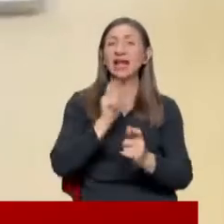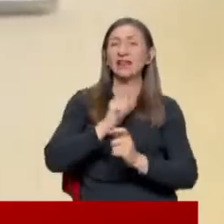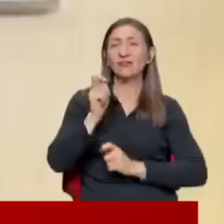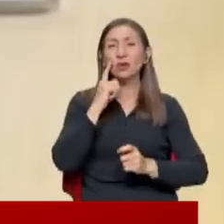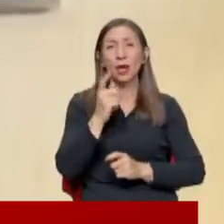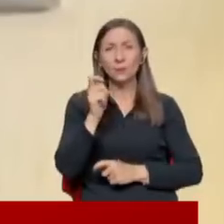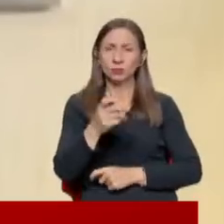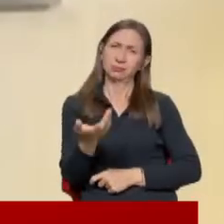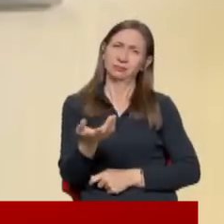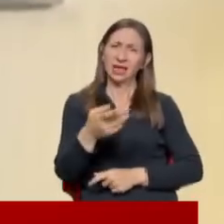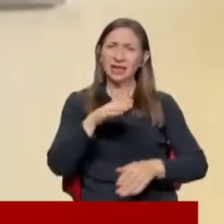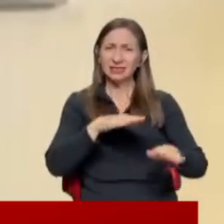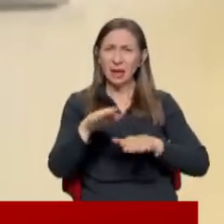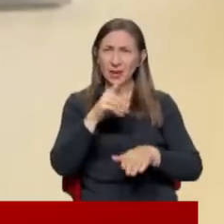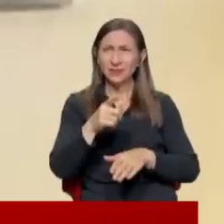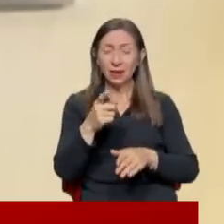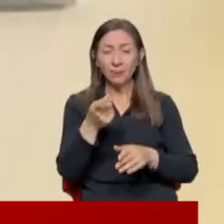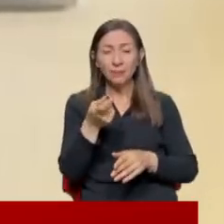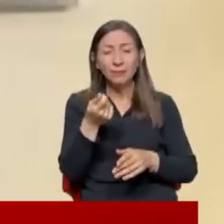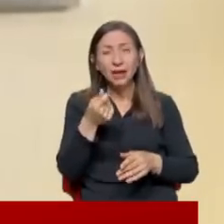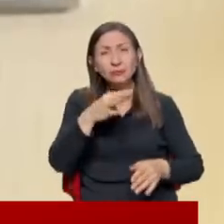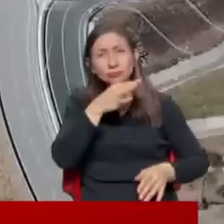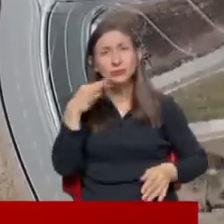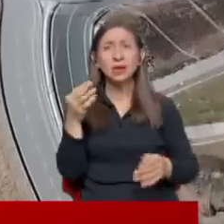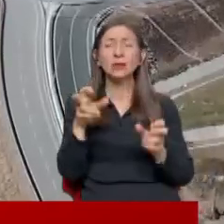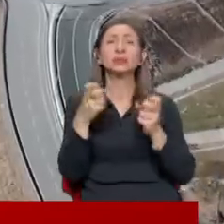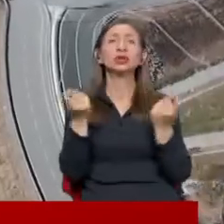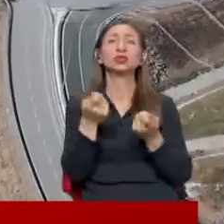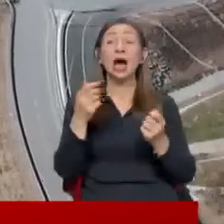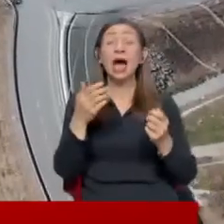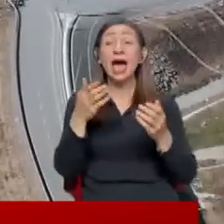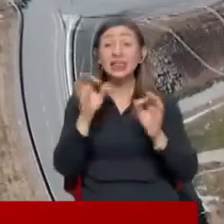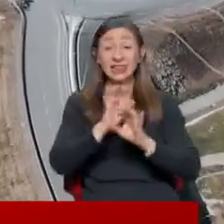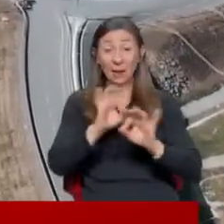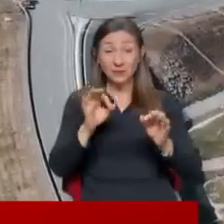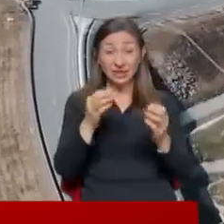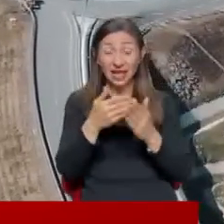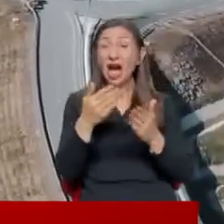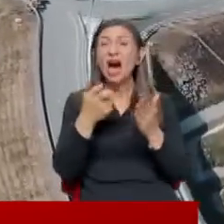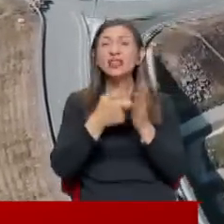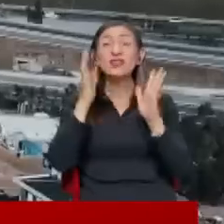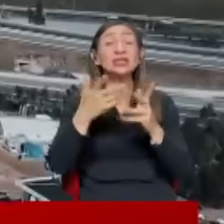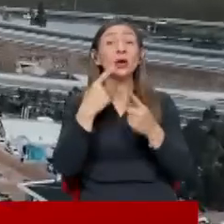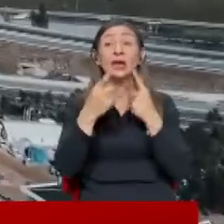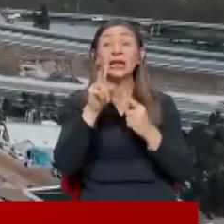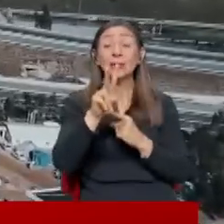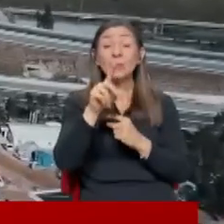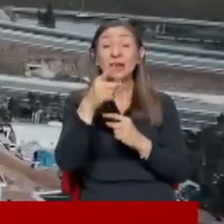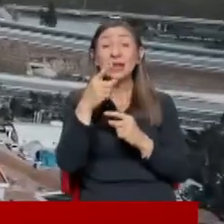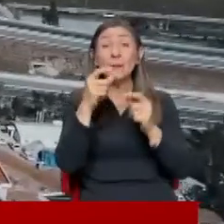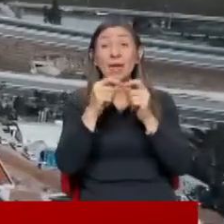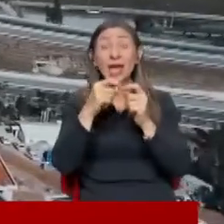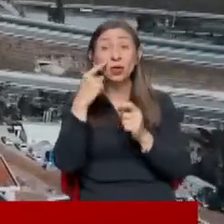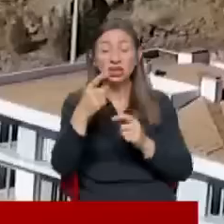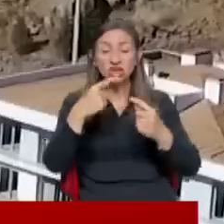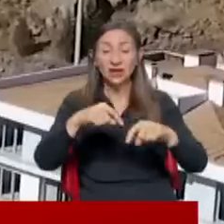yapılıyor. Yani depremden de rant çıkarmaya çalışıyorlar. Adrese teslim ihalelerde adı sıklıkla geçen 21B